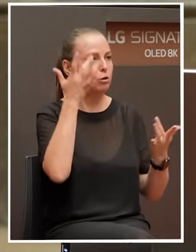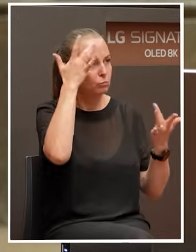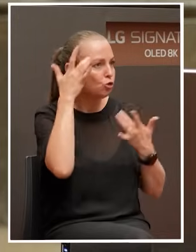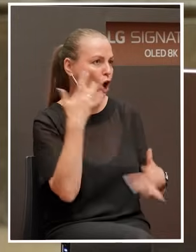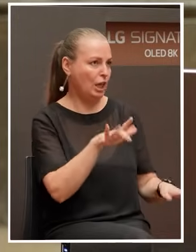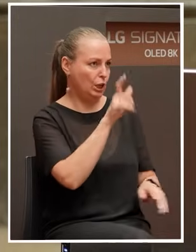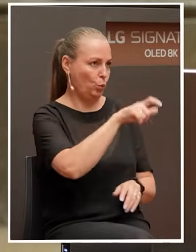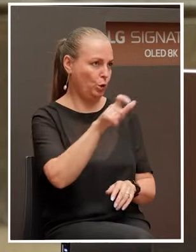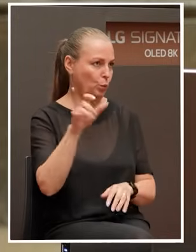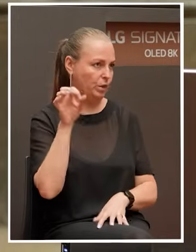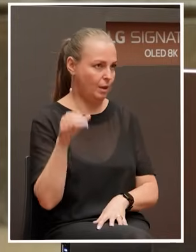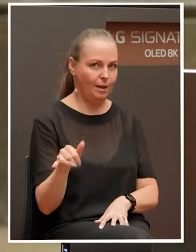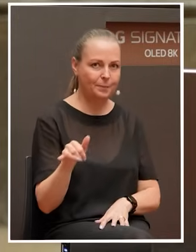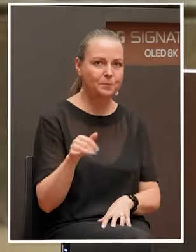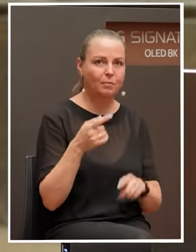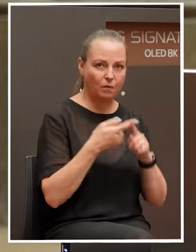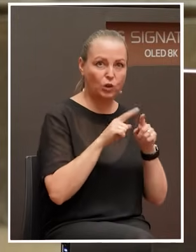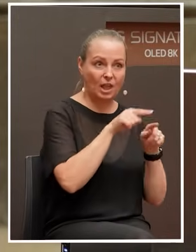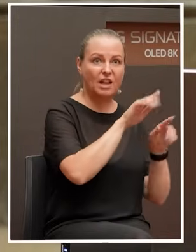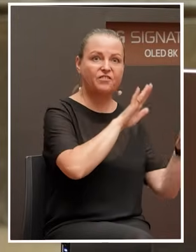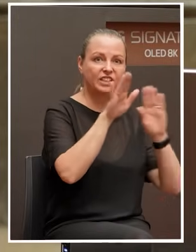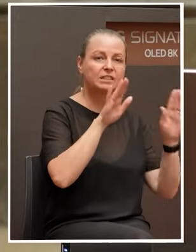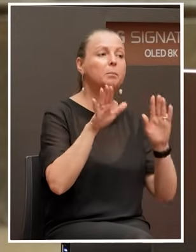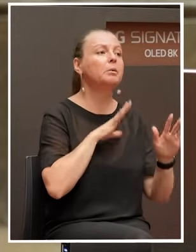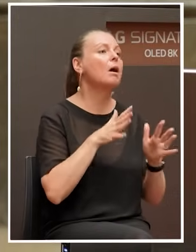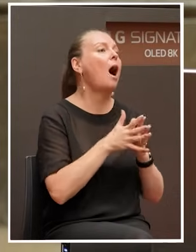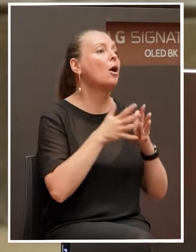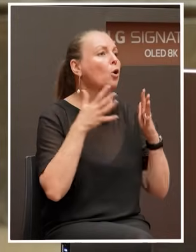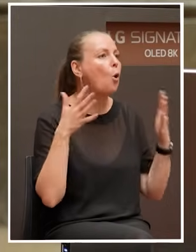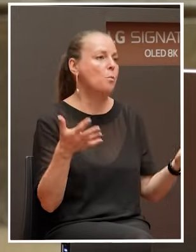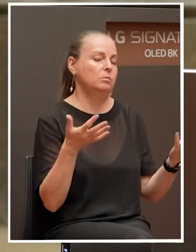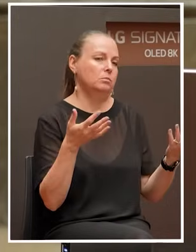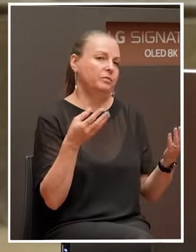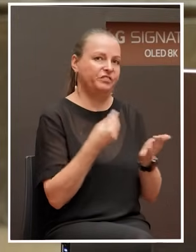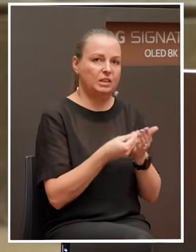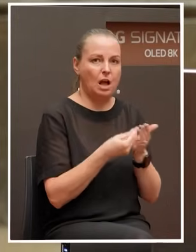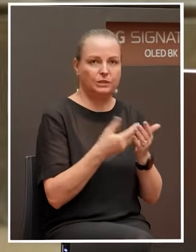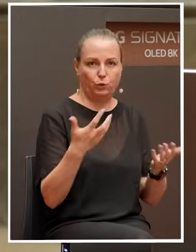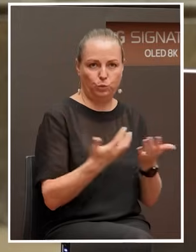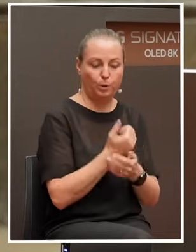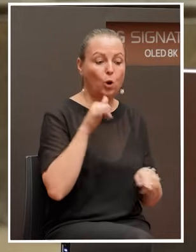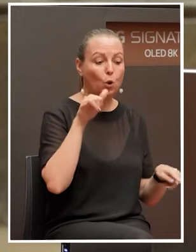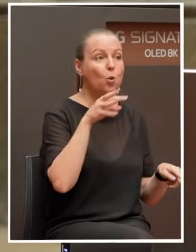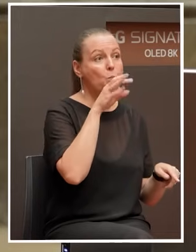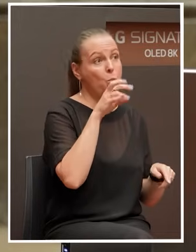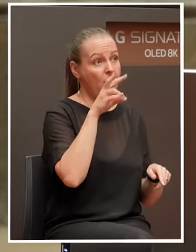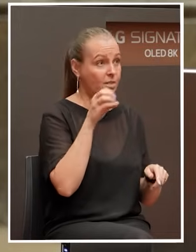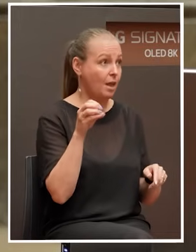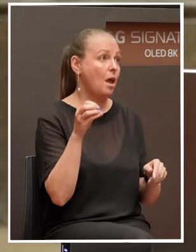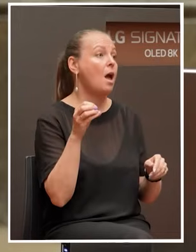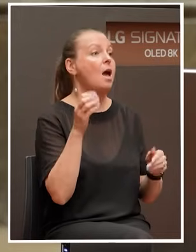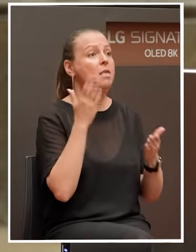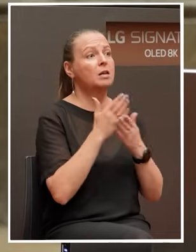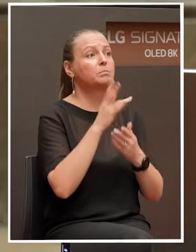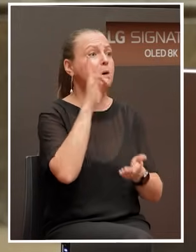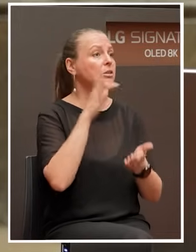шокировать. Это нужно подчеркнуть. Эта выставка – колоссальный финансовый успех. У Моне существует стабильная